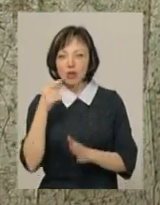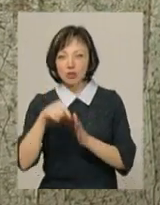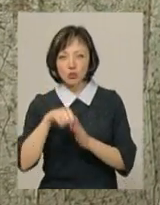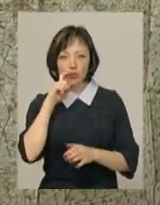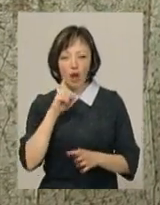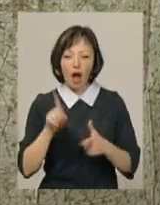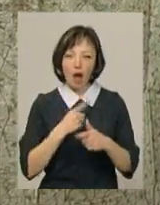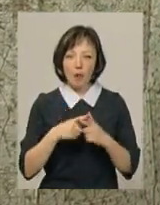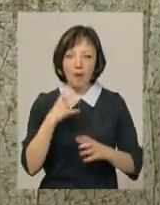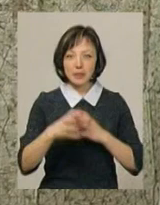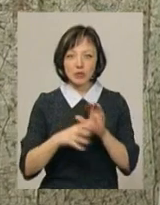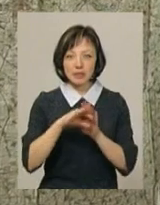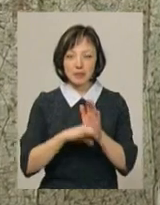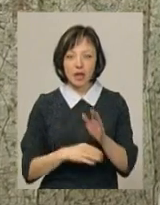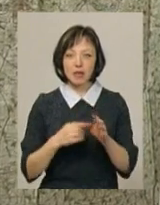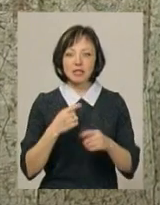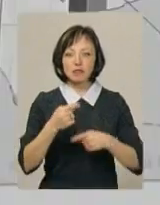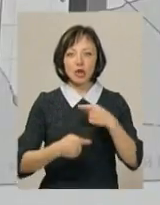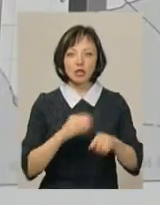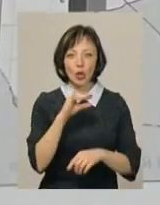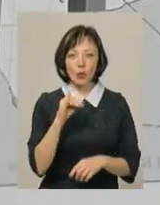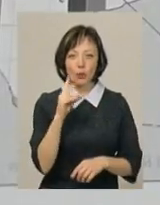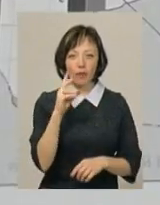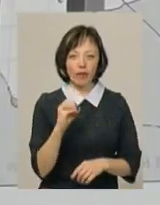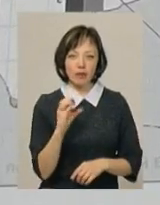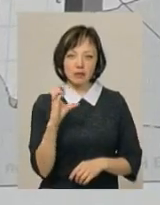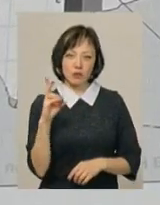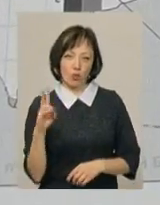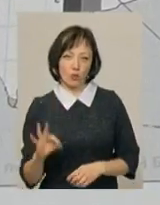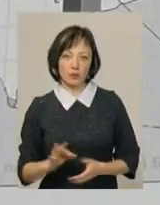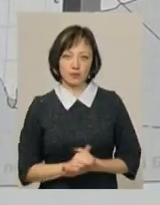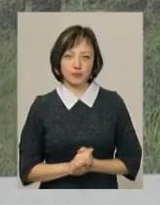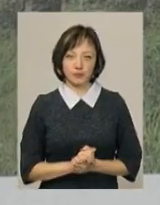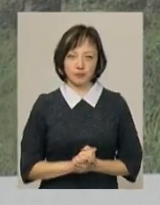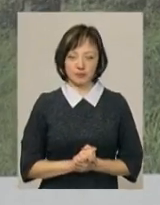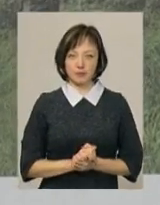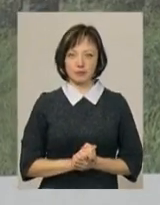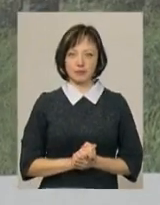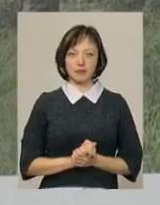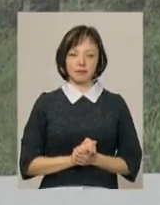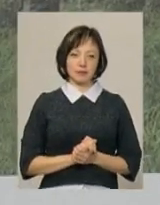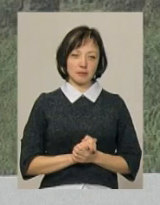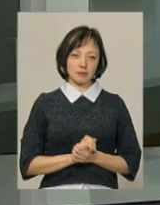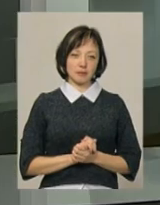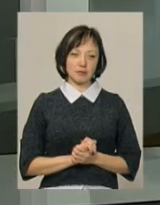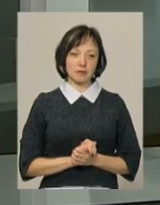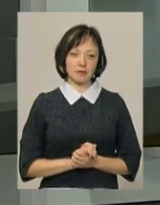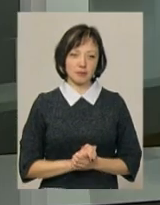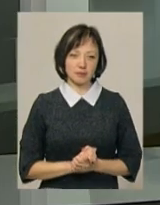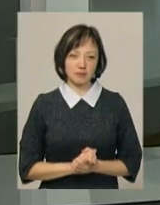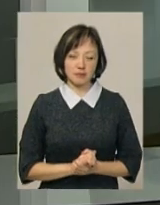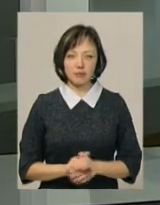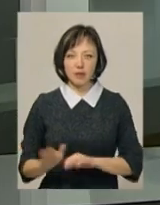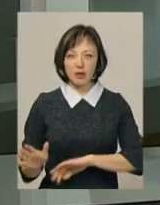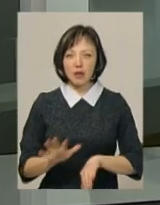міжнародного списку всесвітньої спадщини ЮНЕСКО. Світлана Поробок, Іван Мовчан, Дем'ян Цегольник, новини Поділляцентр.